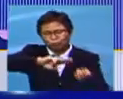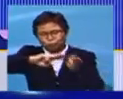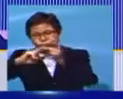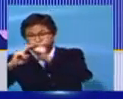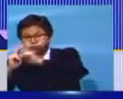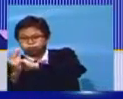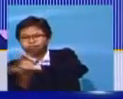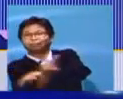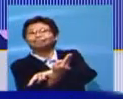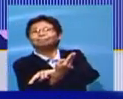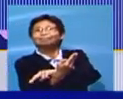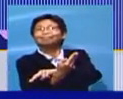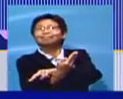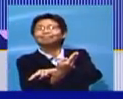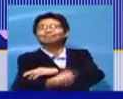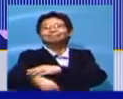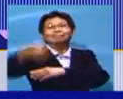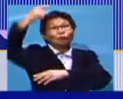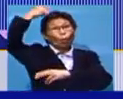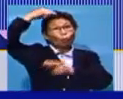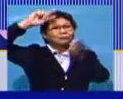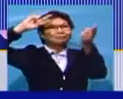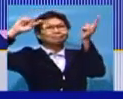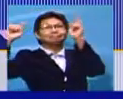paradigma dalam mindset